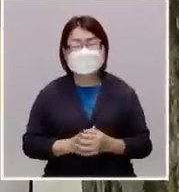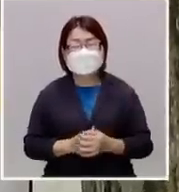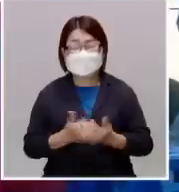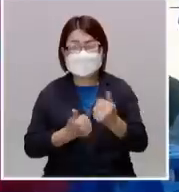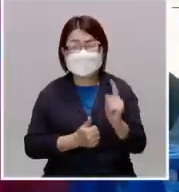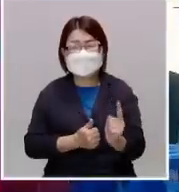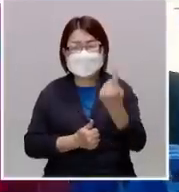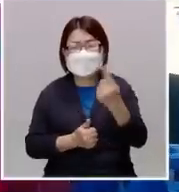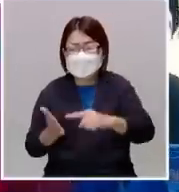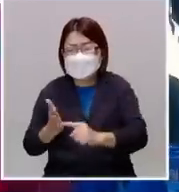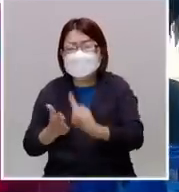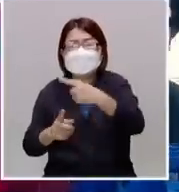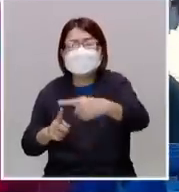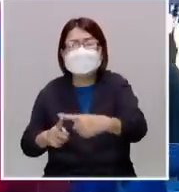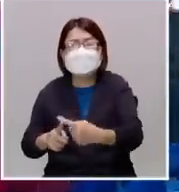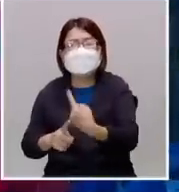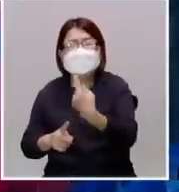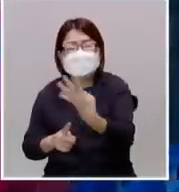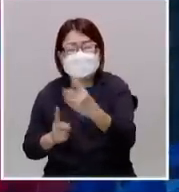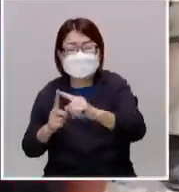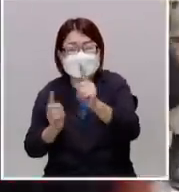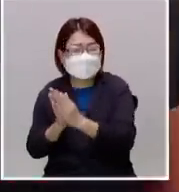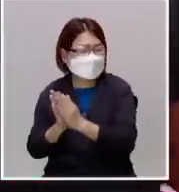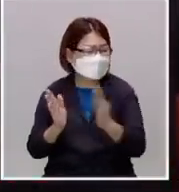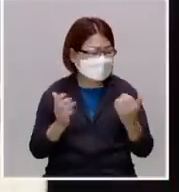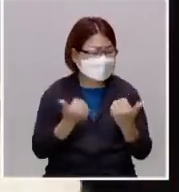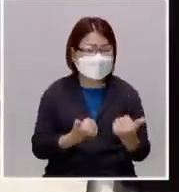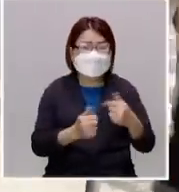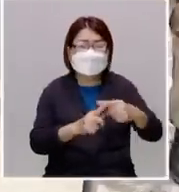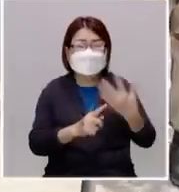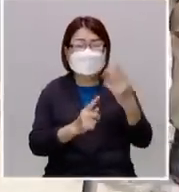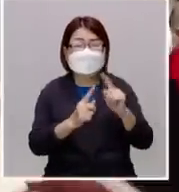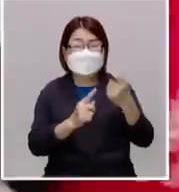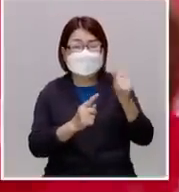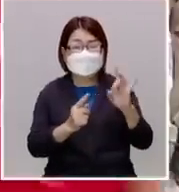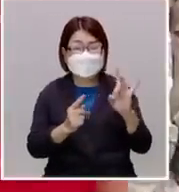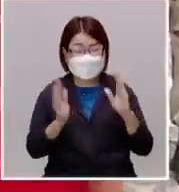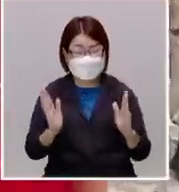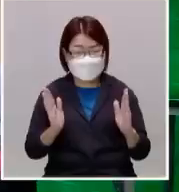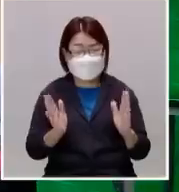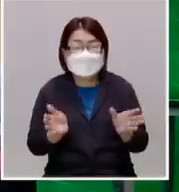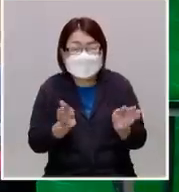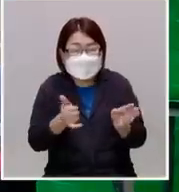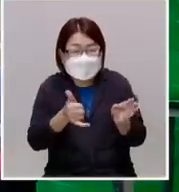หม่ตั้งแต่1เมษายนถึง18พฤษภาคม2564มีผู้ป่วยยืนยันสะสม